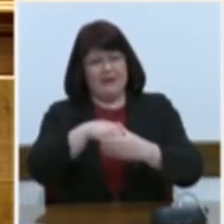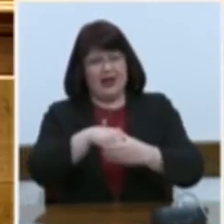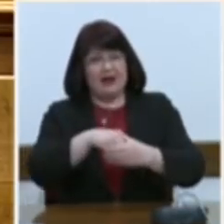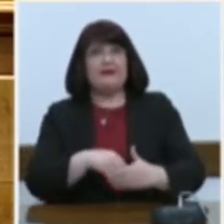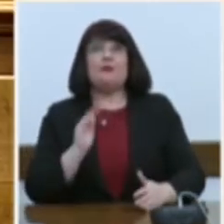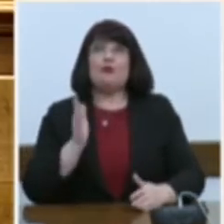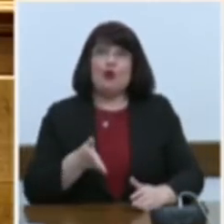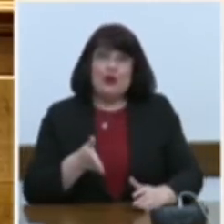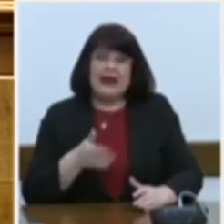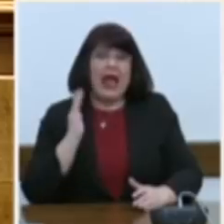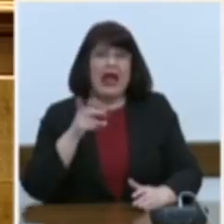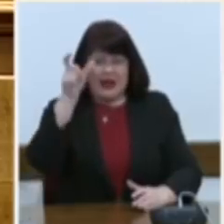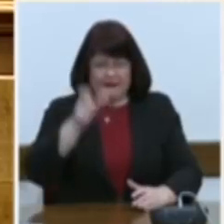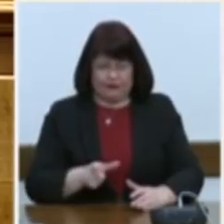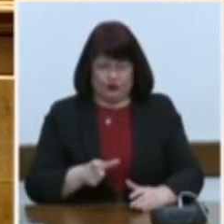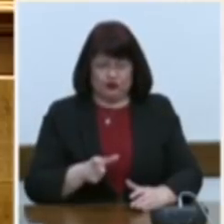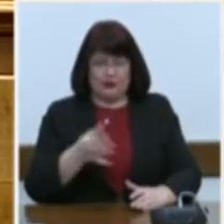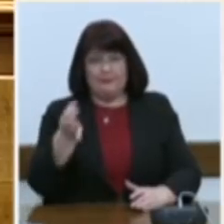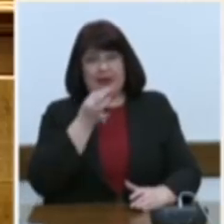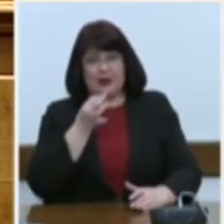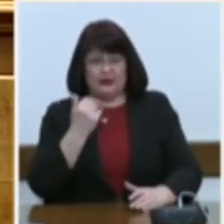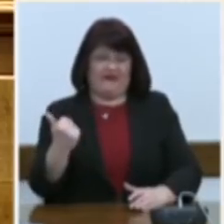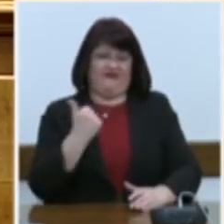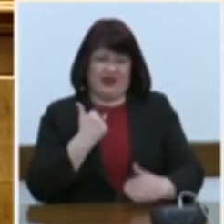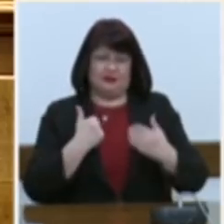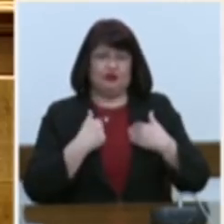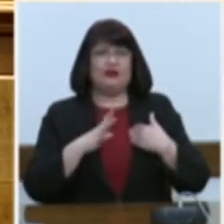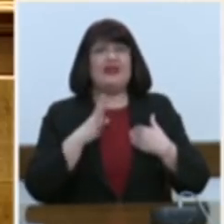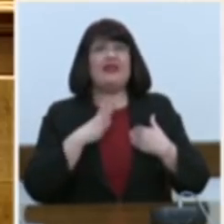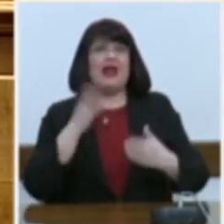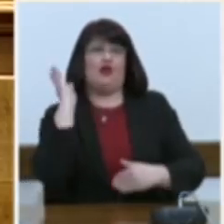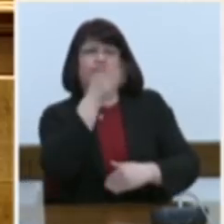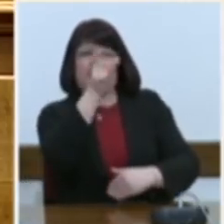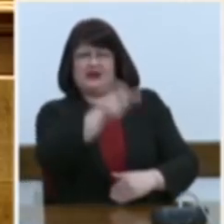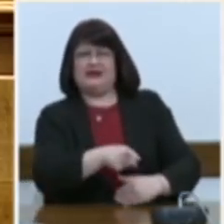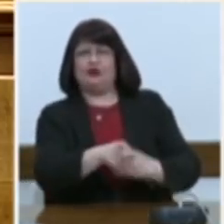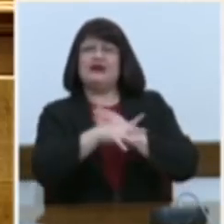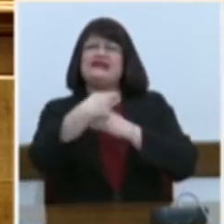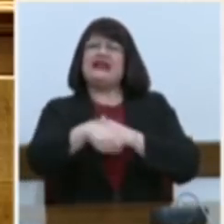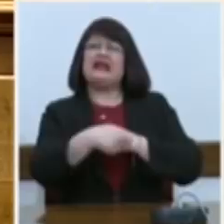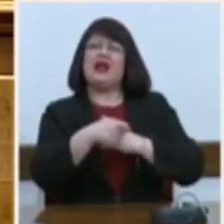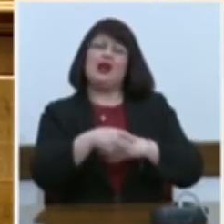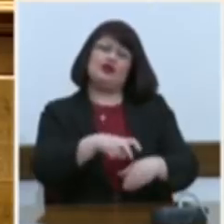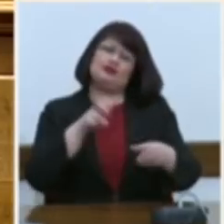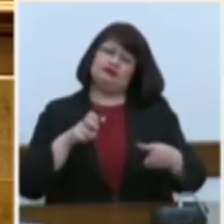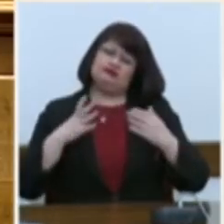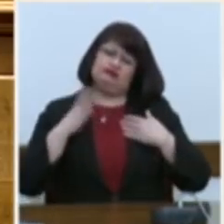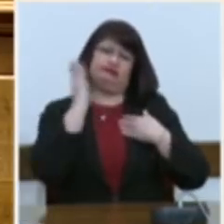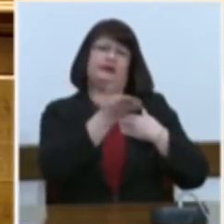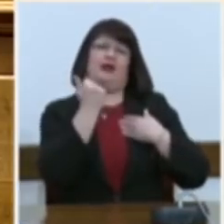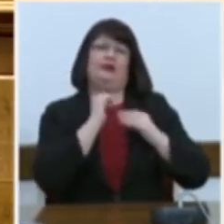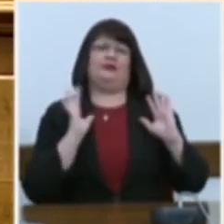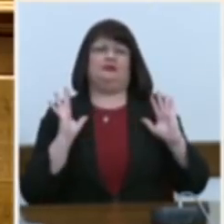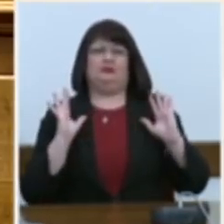δυνατότητα, αν ο παθόν δηλώσει ότι δεν επιθυμεί τη δίωξη, ο εισαγγελέας να απέχει από αυτήν. Και